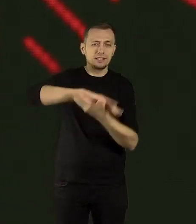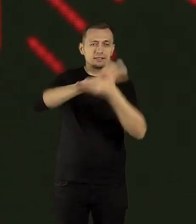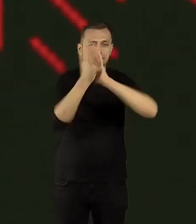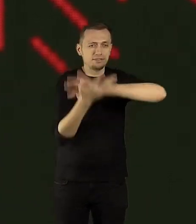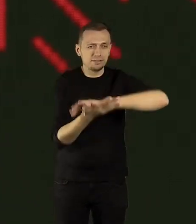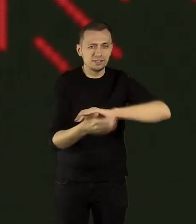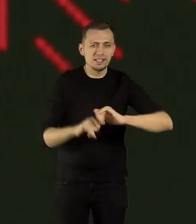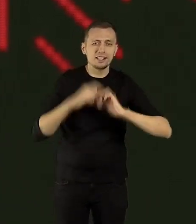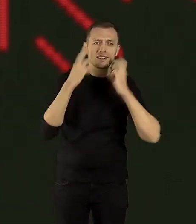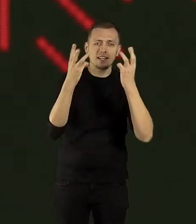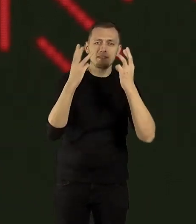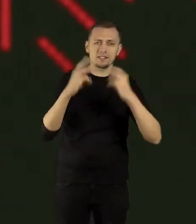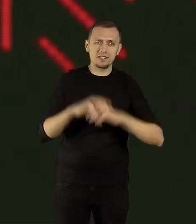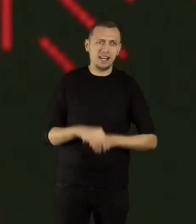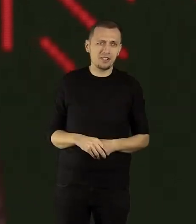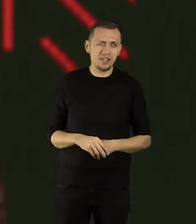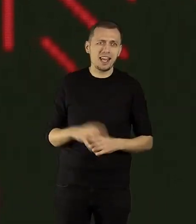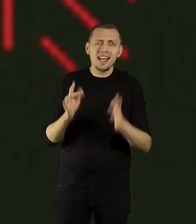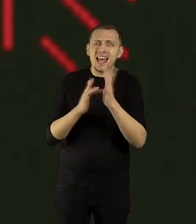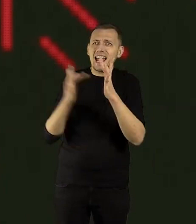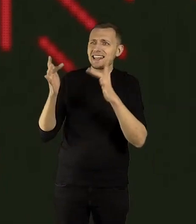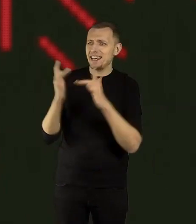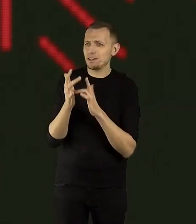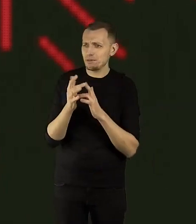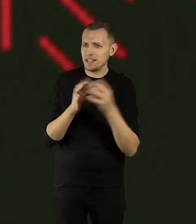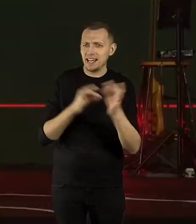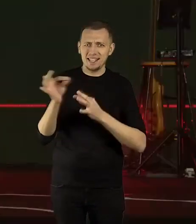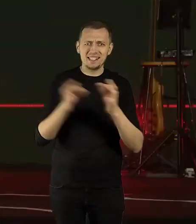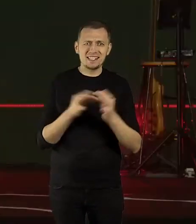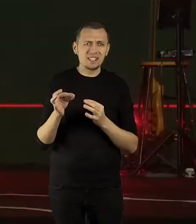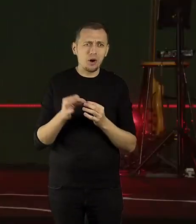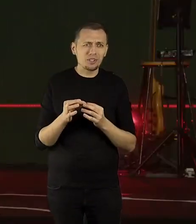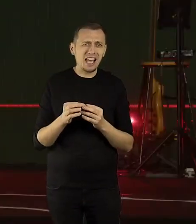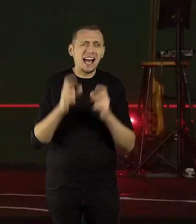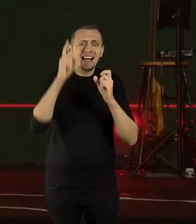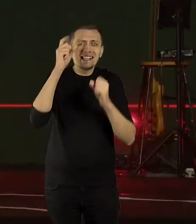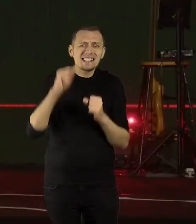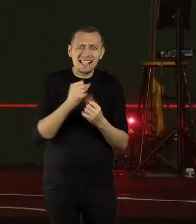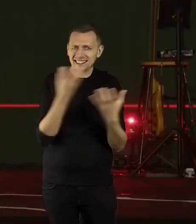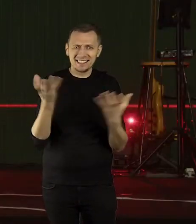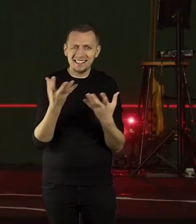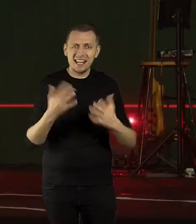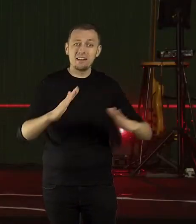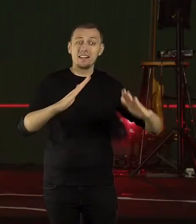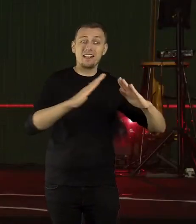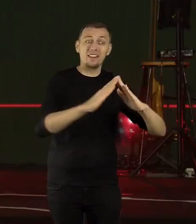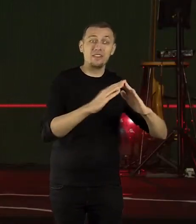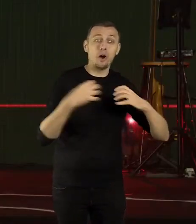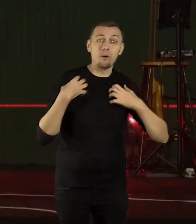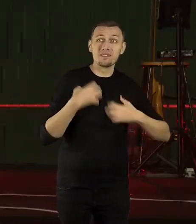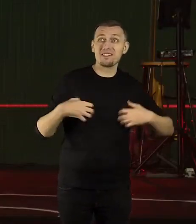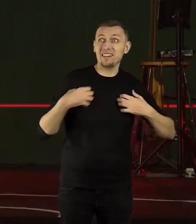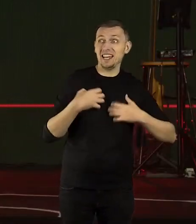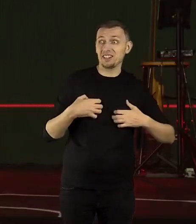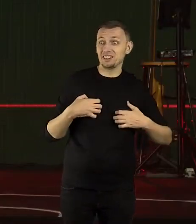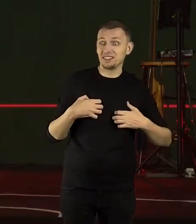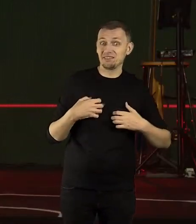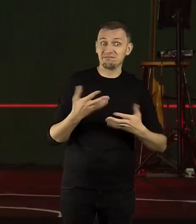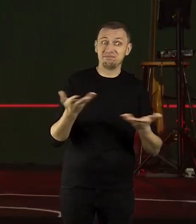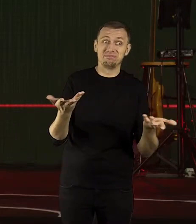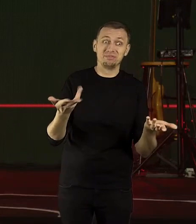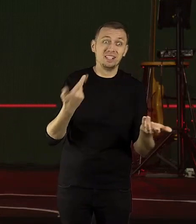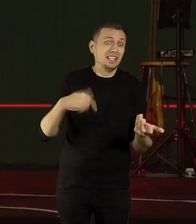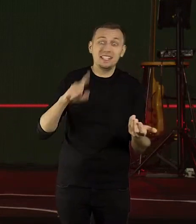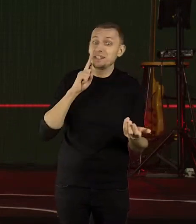najbardziej nieprawdopodobnym miejscu ze wszystkich. A to, co zaczęło się 2000 lat temu, trwa do